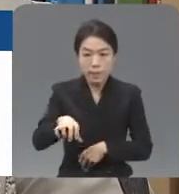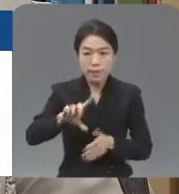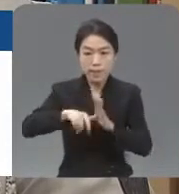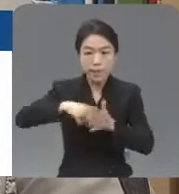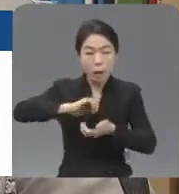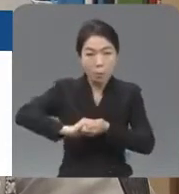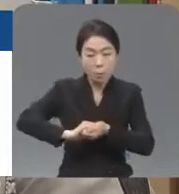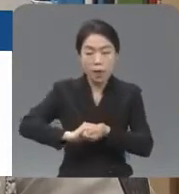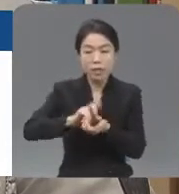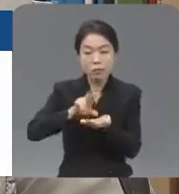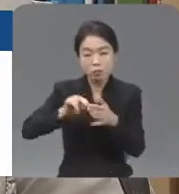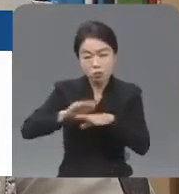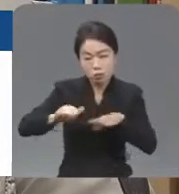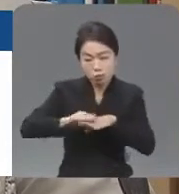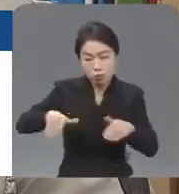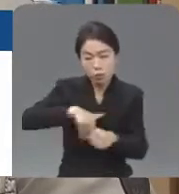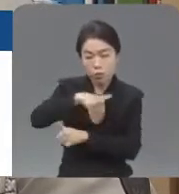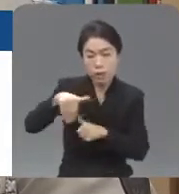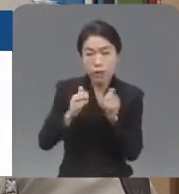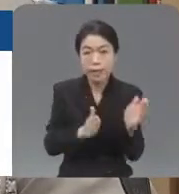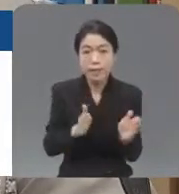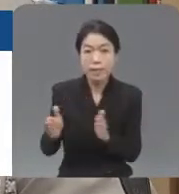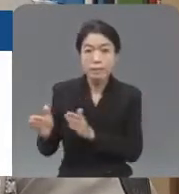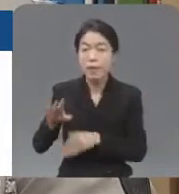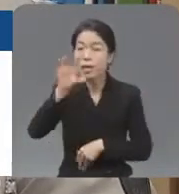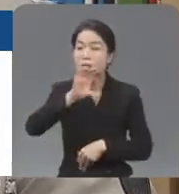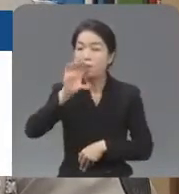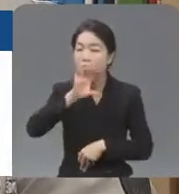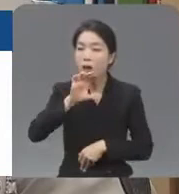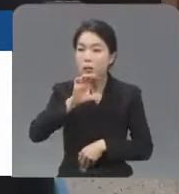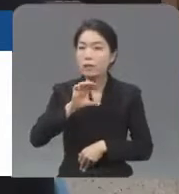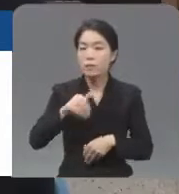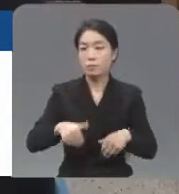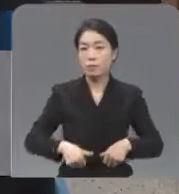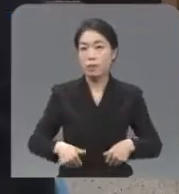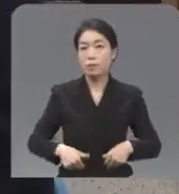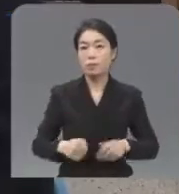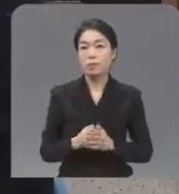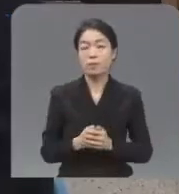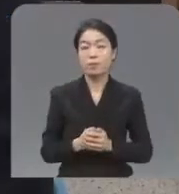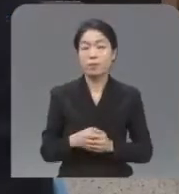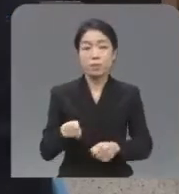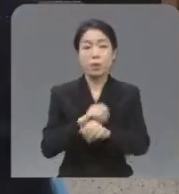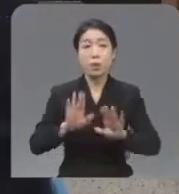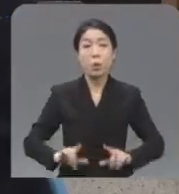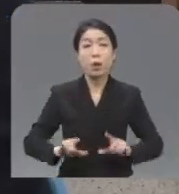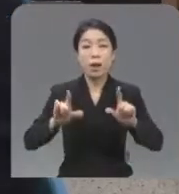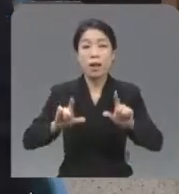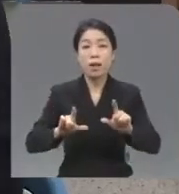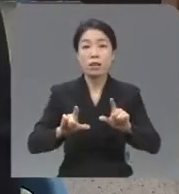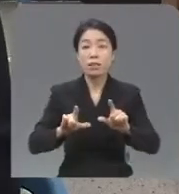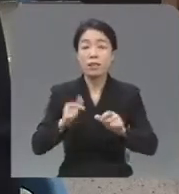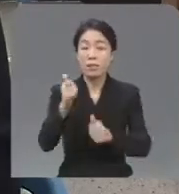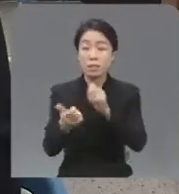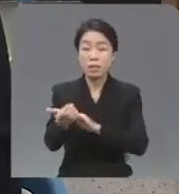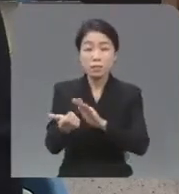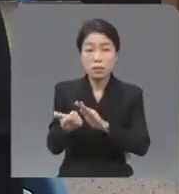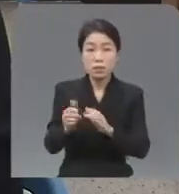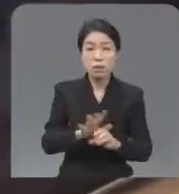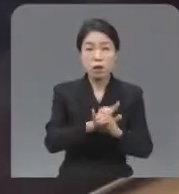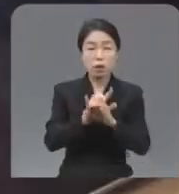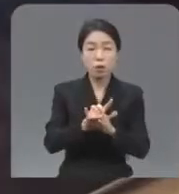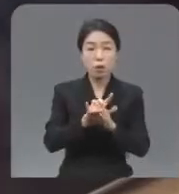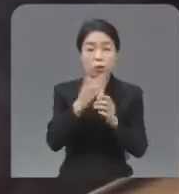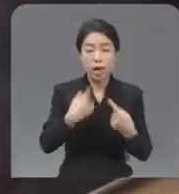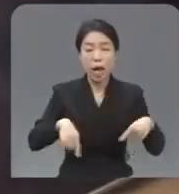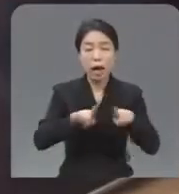문제를 푸는 상황에 대비하는 연습이 좋을 듯합니다. 특히 올해는 수능 이전 위드 코로나 전환에